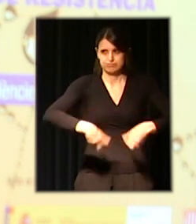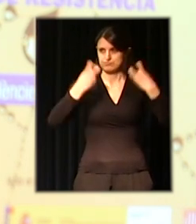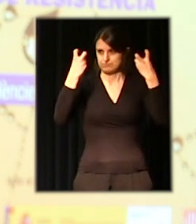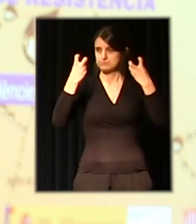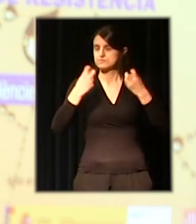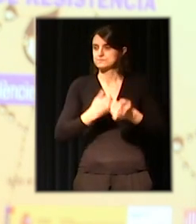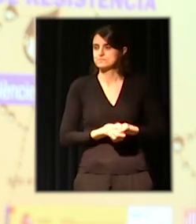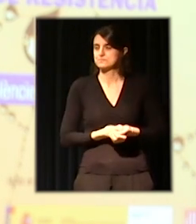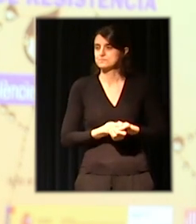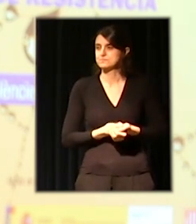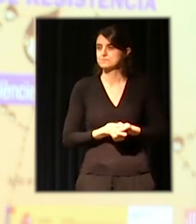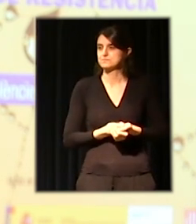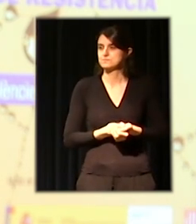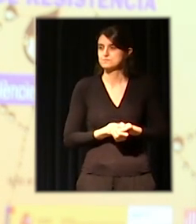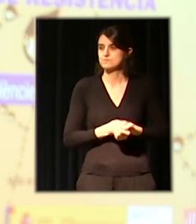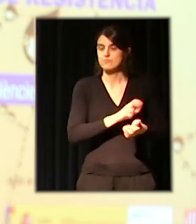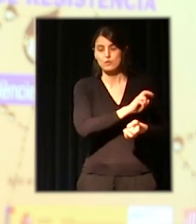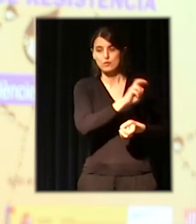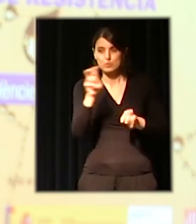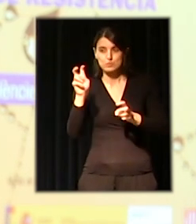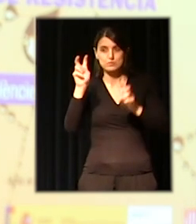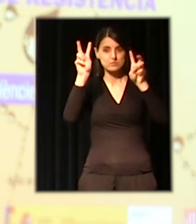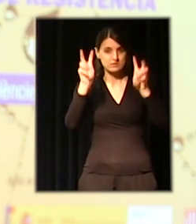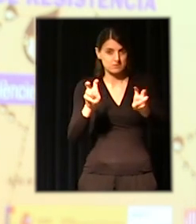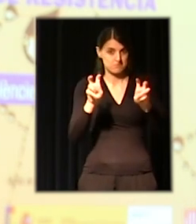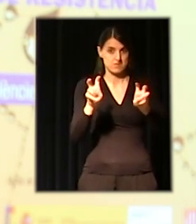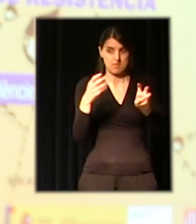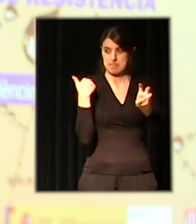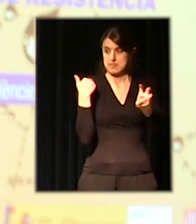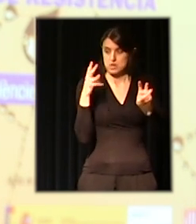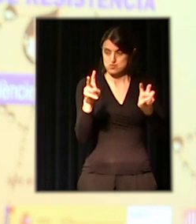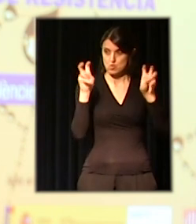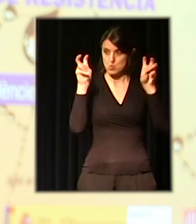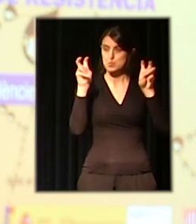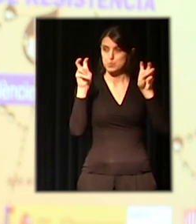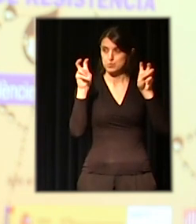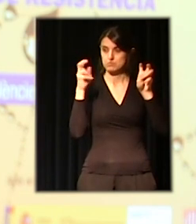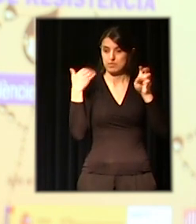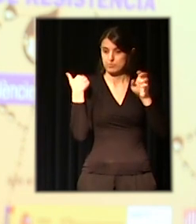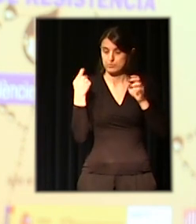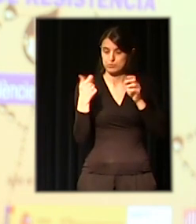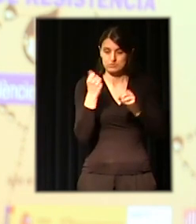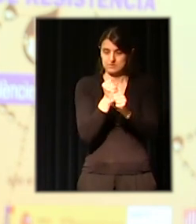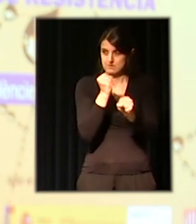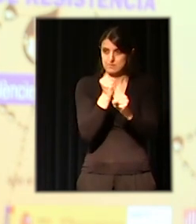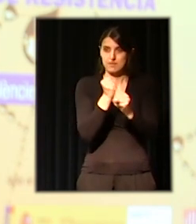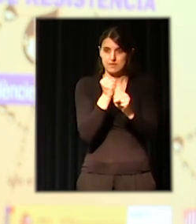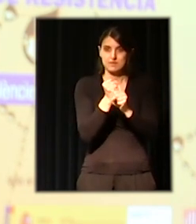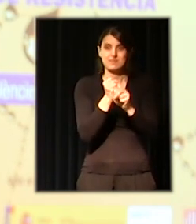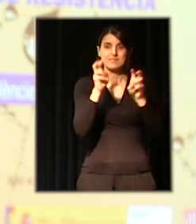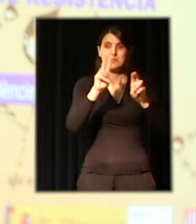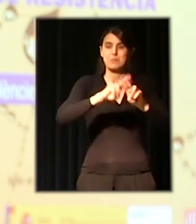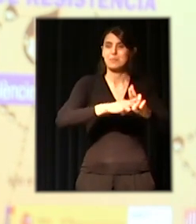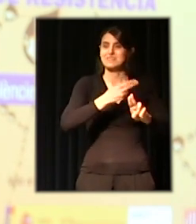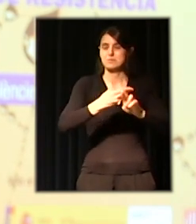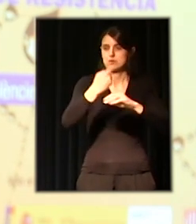dia. Un altre dels temes que és més nou i que hem començat a treballar és tot el tema dels matrimonis